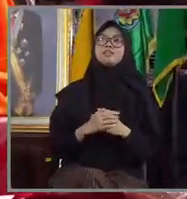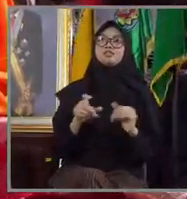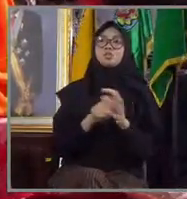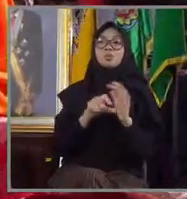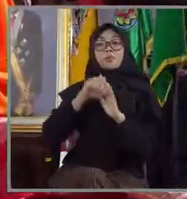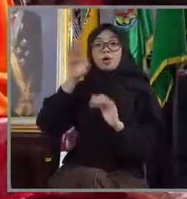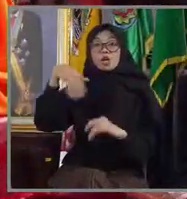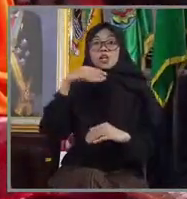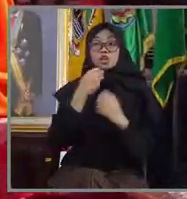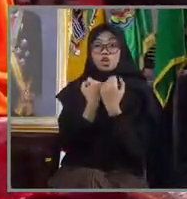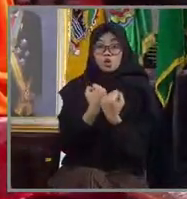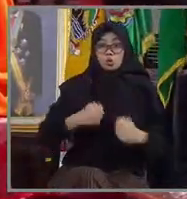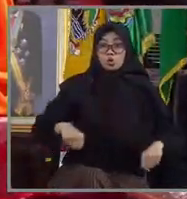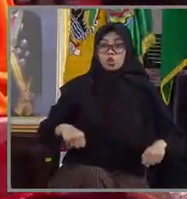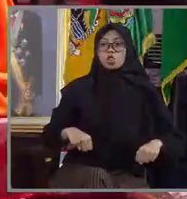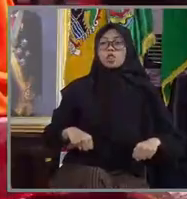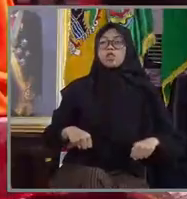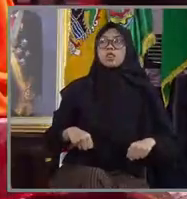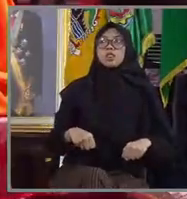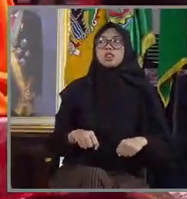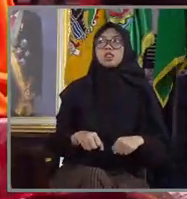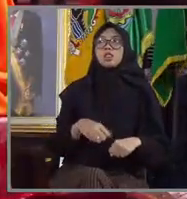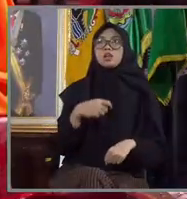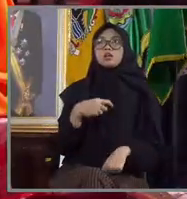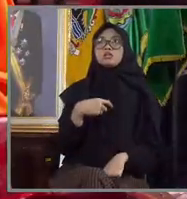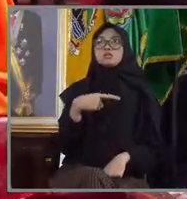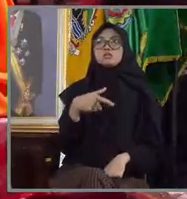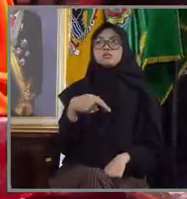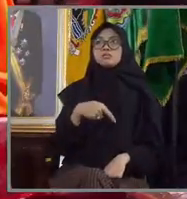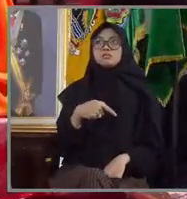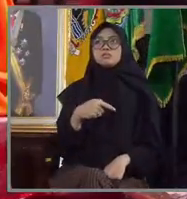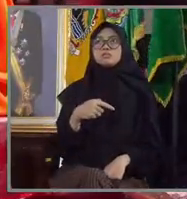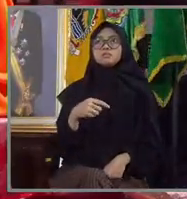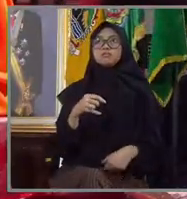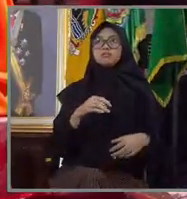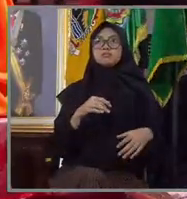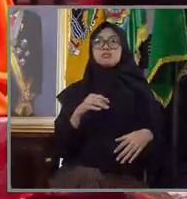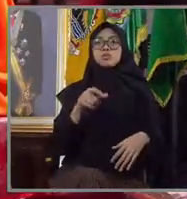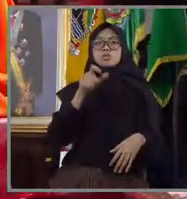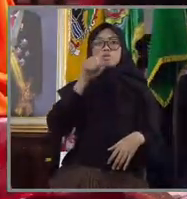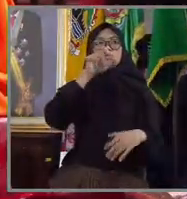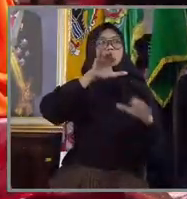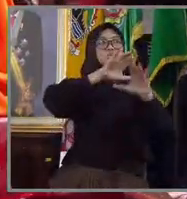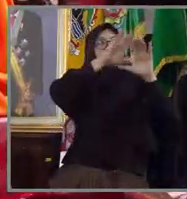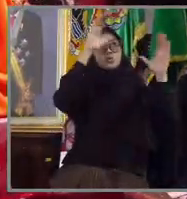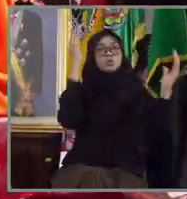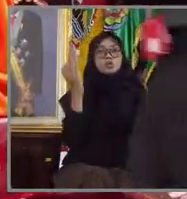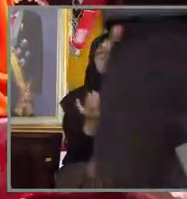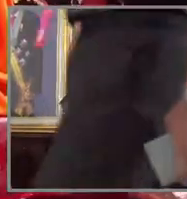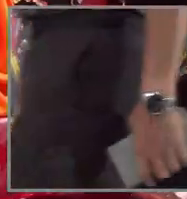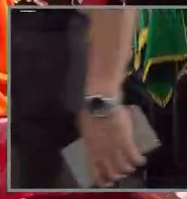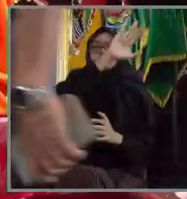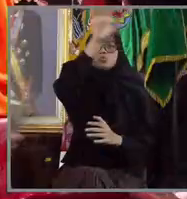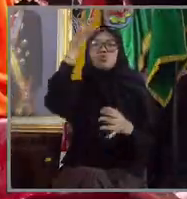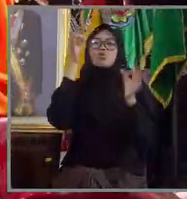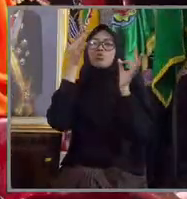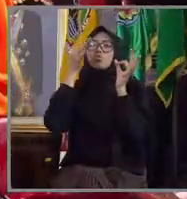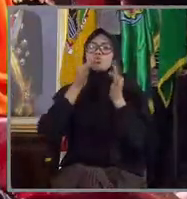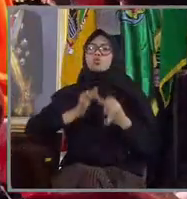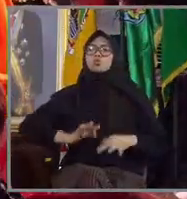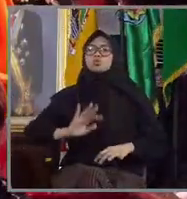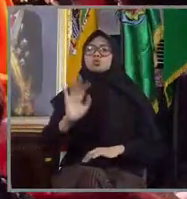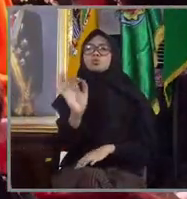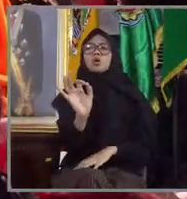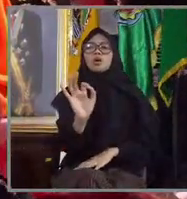gendut apa wajah dunia ini tanpa gendut Makasih kurus tidak punya pembanding